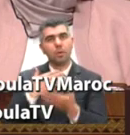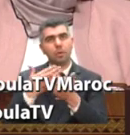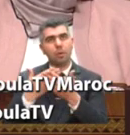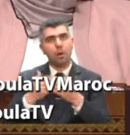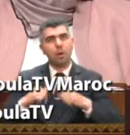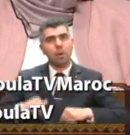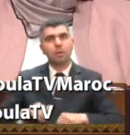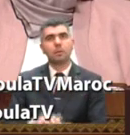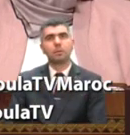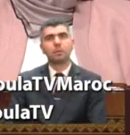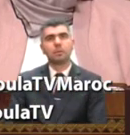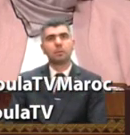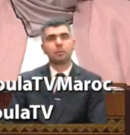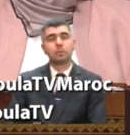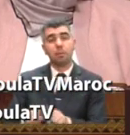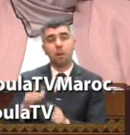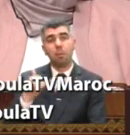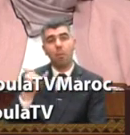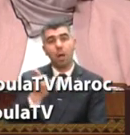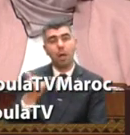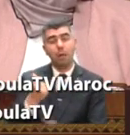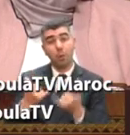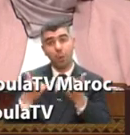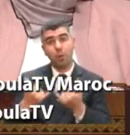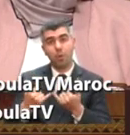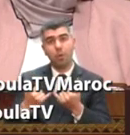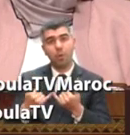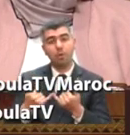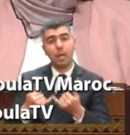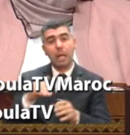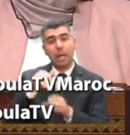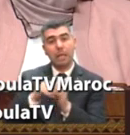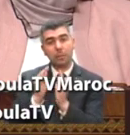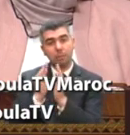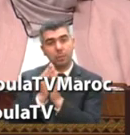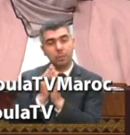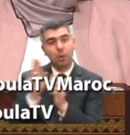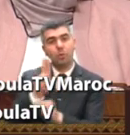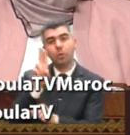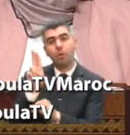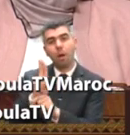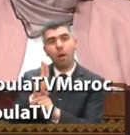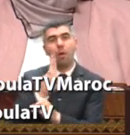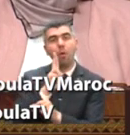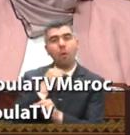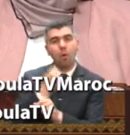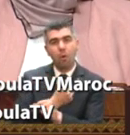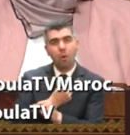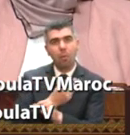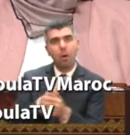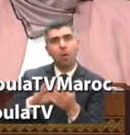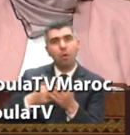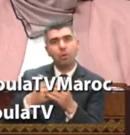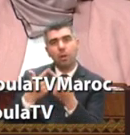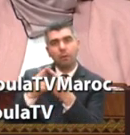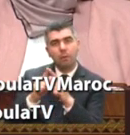الدولة. لا بد أن نقرر اليوم أن فريق العدالة والتنمية يسائل الحكومة فيما تملك من